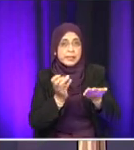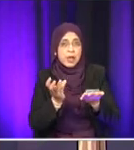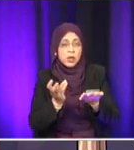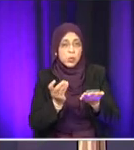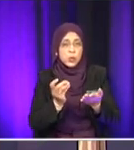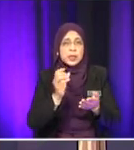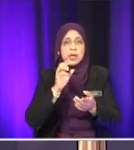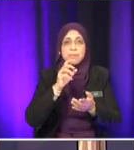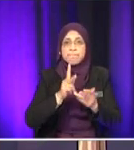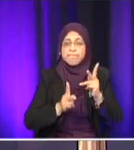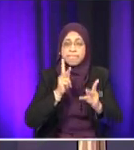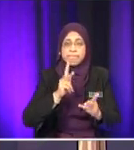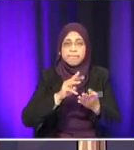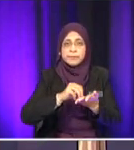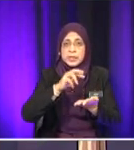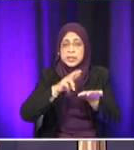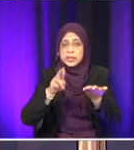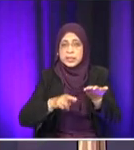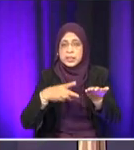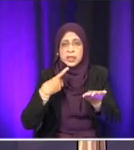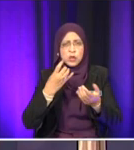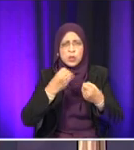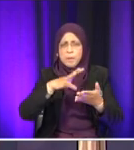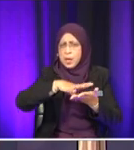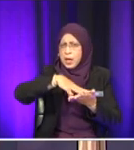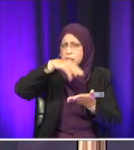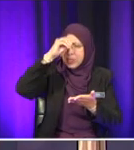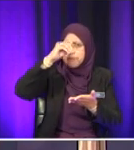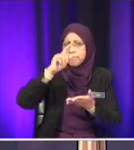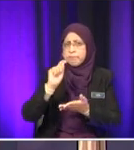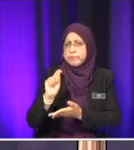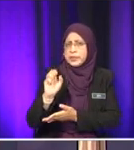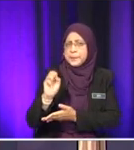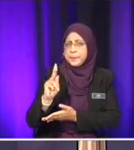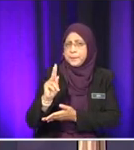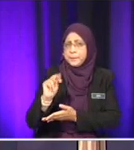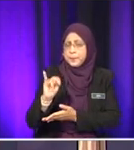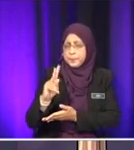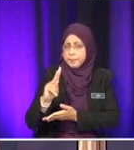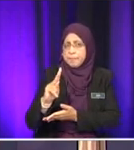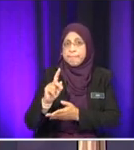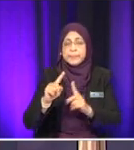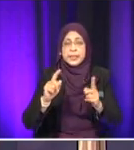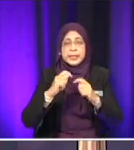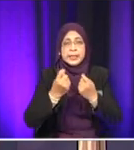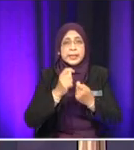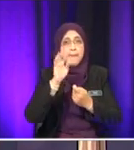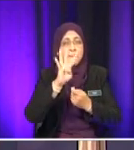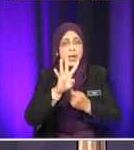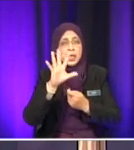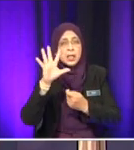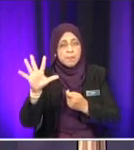kita mempelajari berkenaan dengan teknik tapi untuk reaksi keempat yang tingkat T5 ini kita lebih kepada